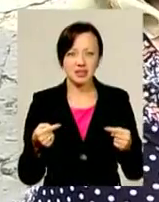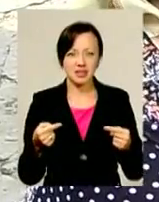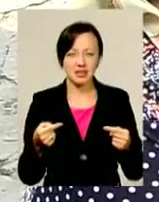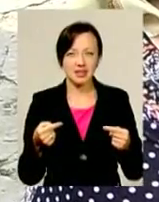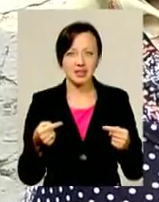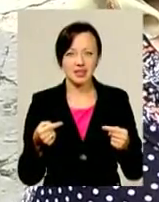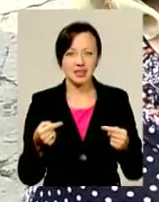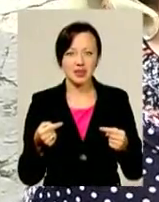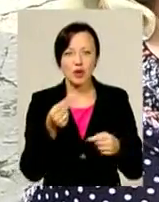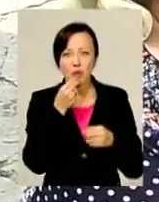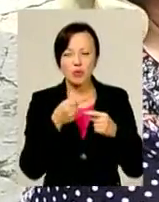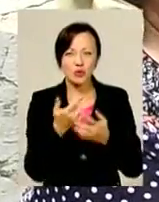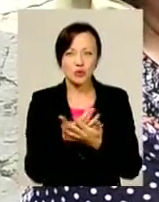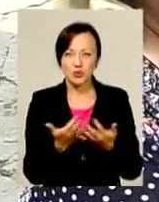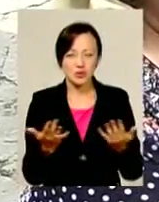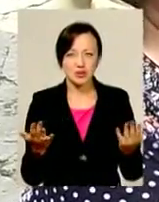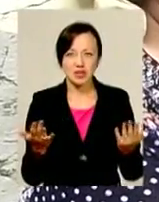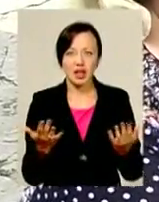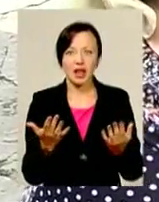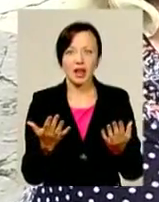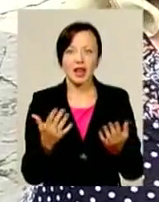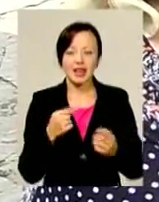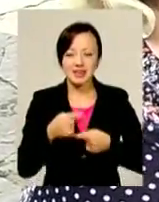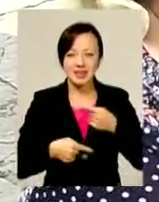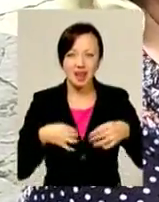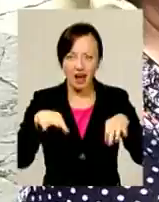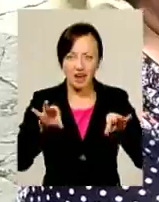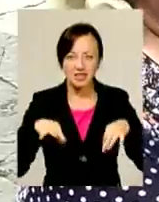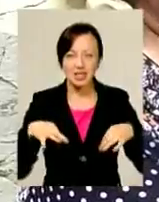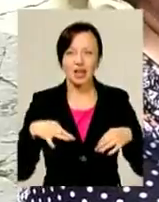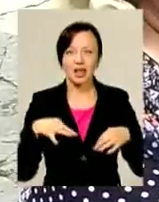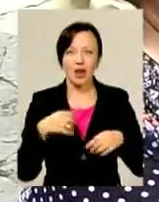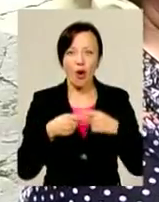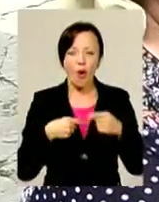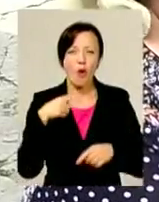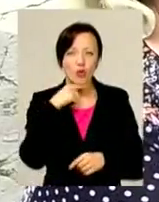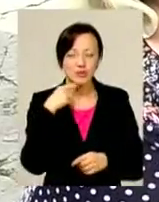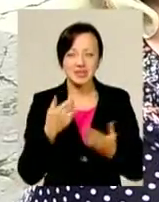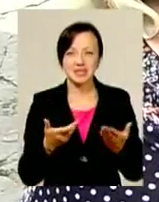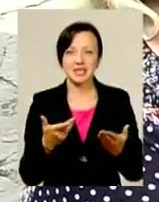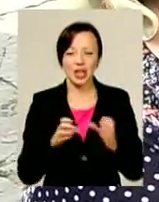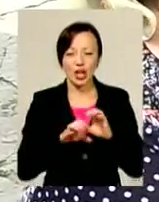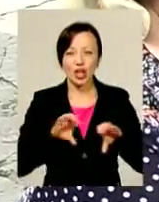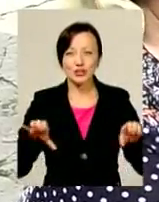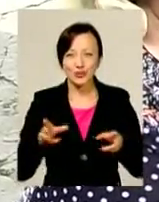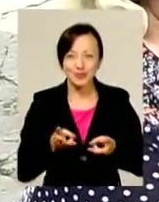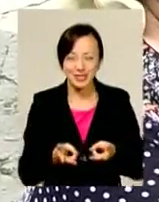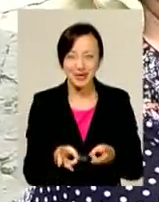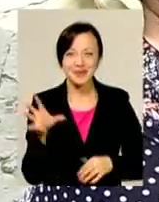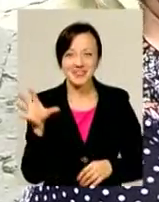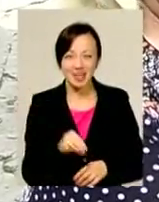і продукцію, і налісніки, і голубці, і кишку печемо,